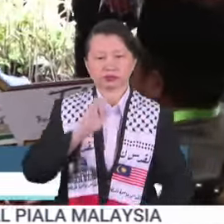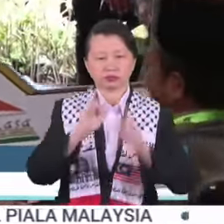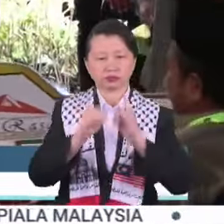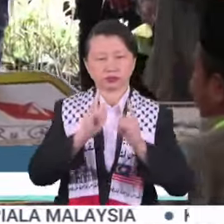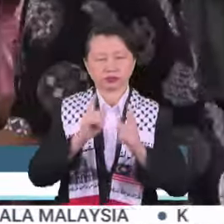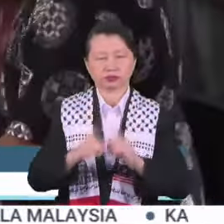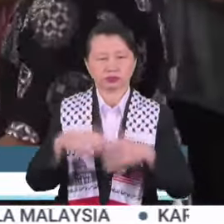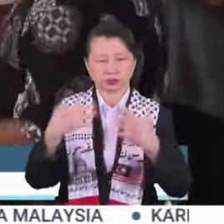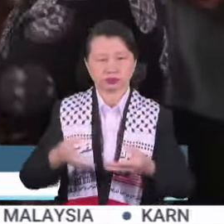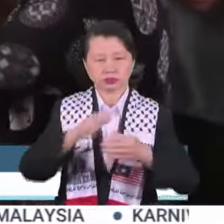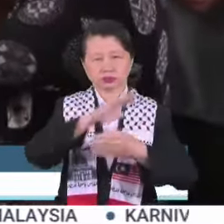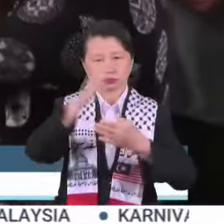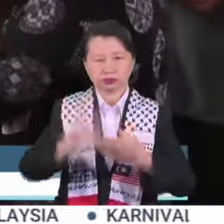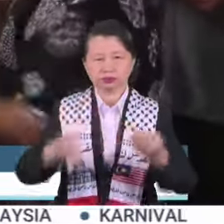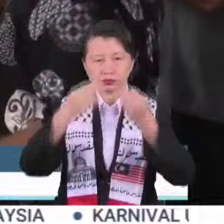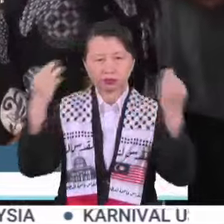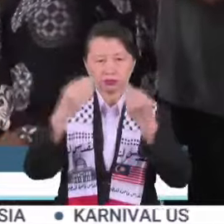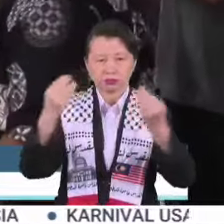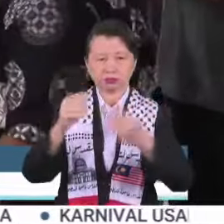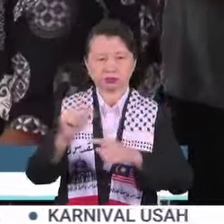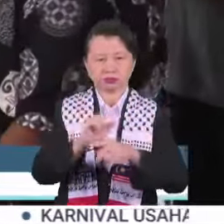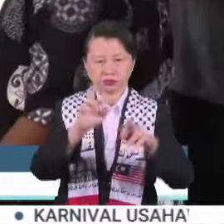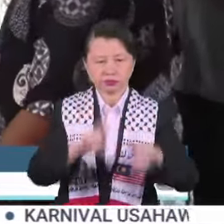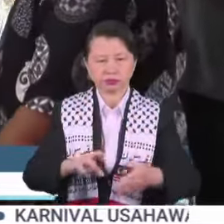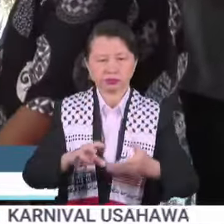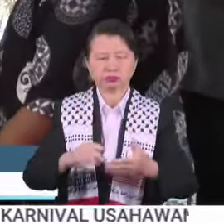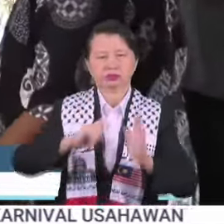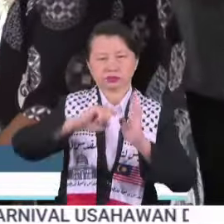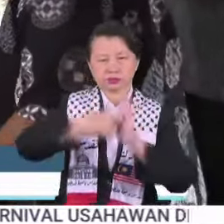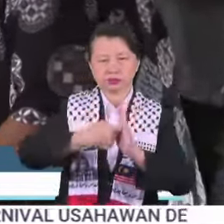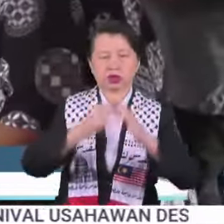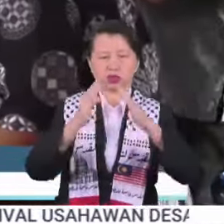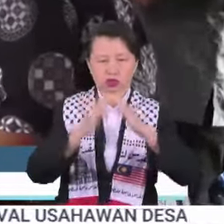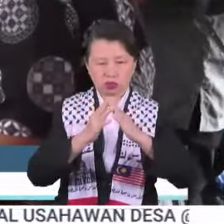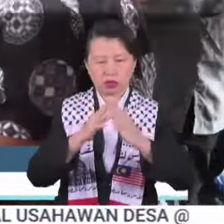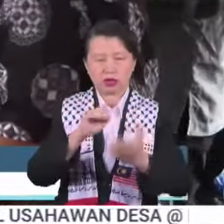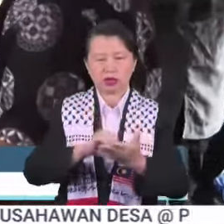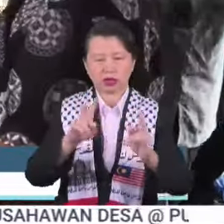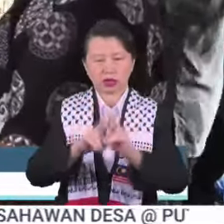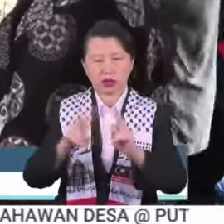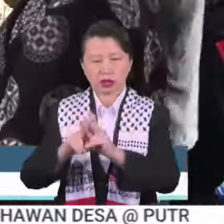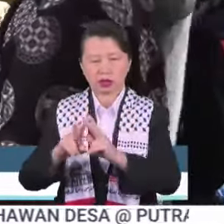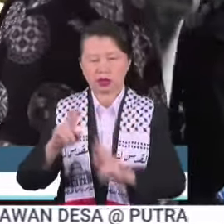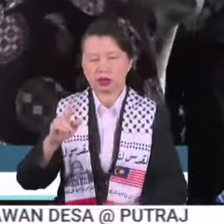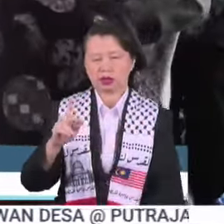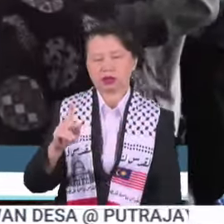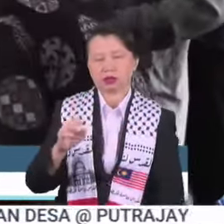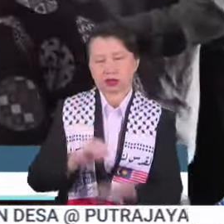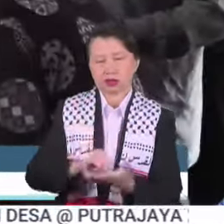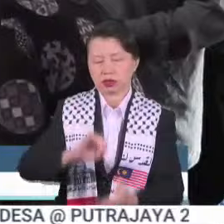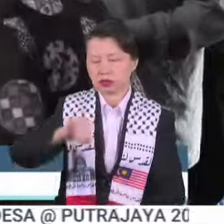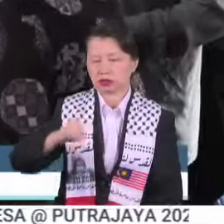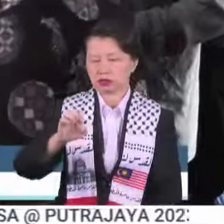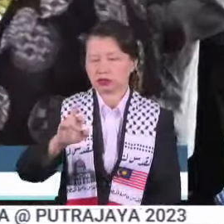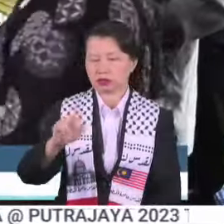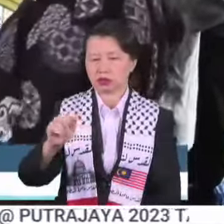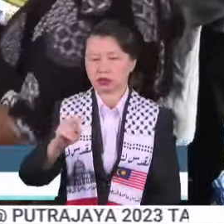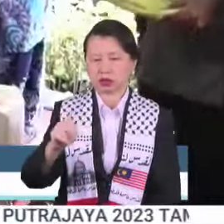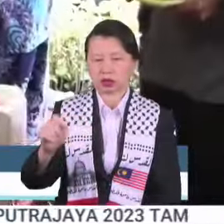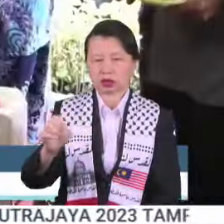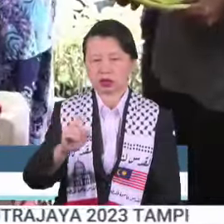mencemad duli menyempurnakan Majlis pengurniaan replika kunci rurasa di kampung Kedondong jerantut sementara itu